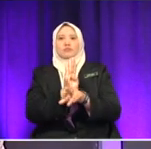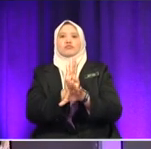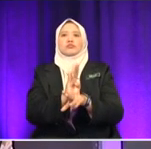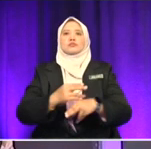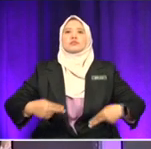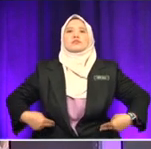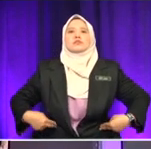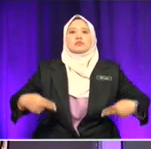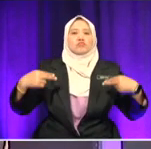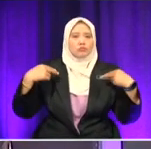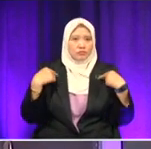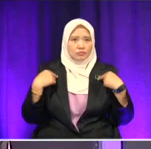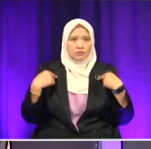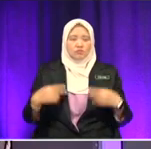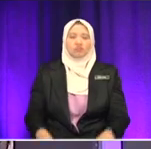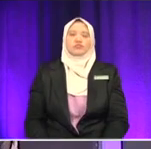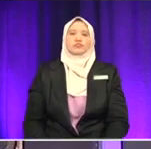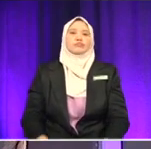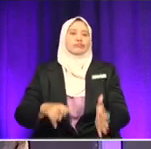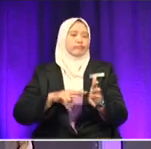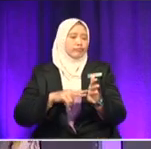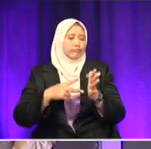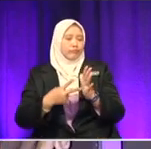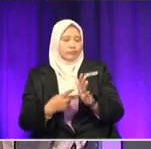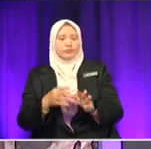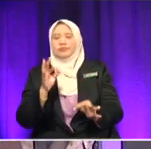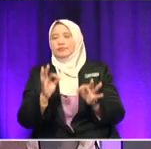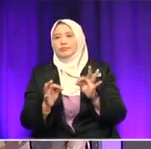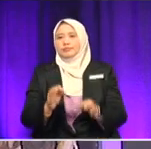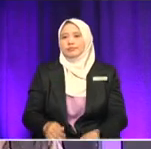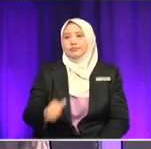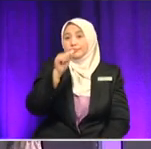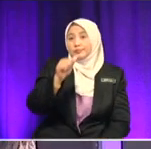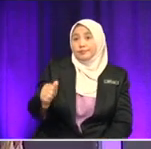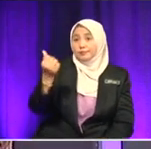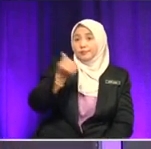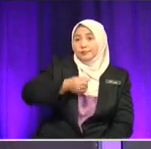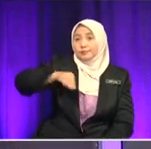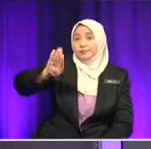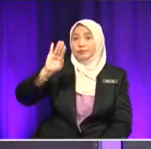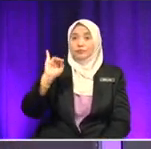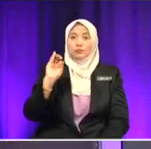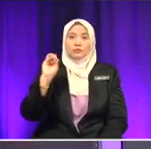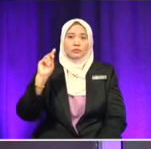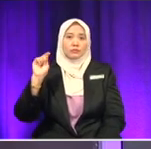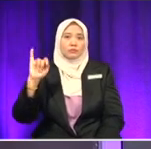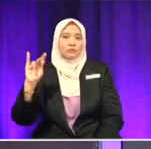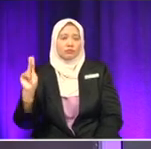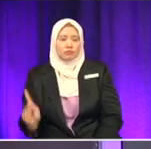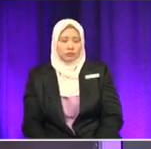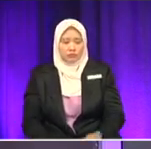tak cukup kuat. Tak cukup kuat, cikgu. Masih banyak bakteria di sekeliling. Ya, betul. Jadi, apa yang kita boleh lakukan adalah kita gunakan